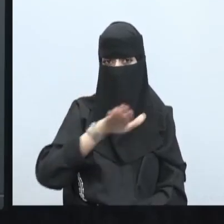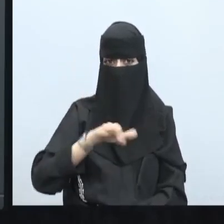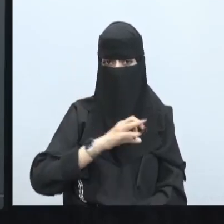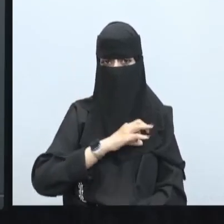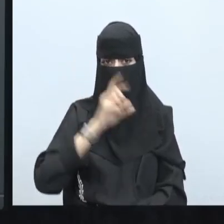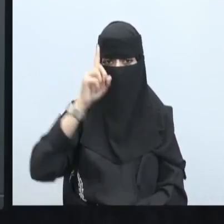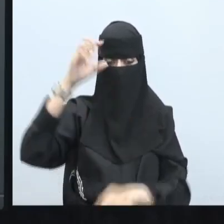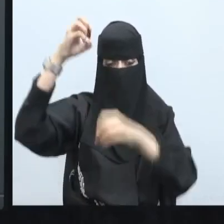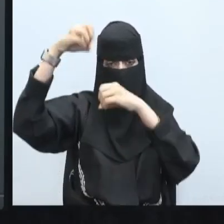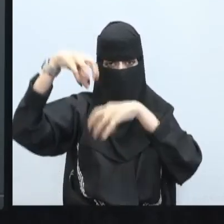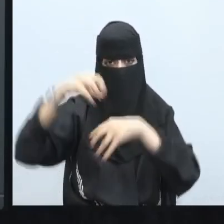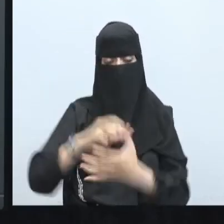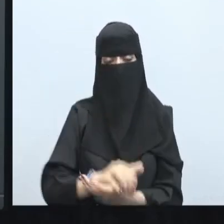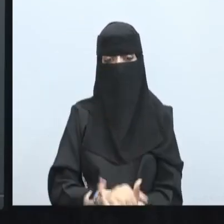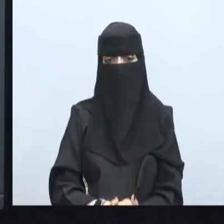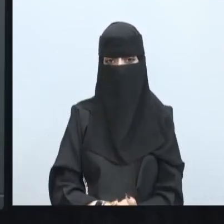السلام عليكم ورحمه الله وبركاته